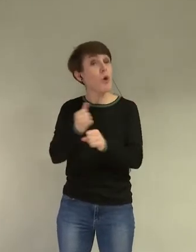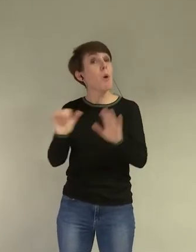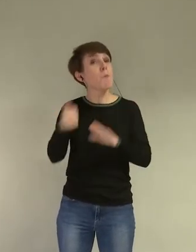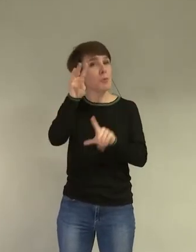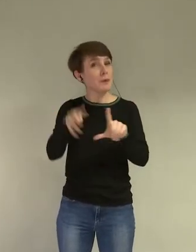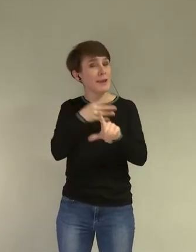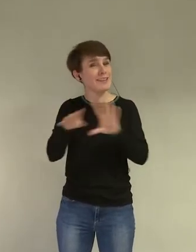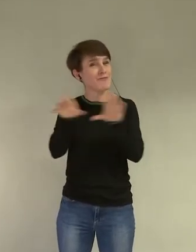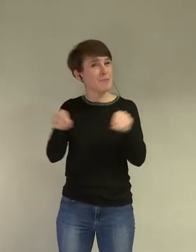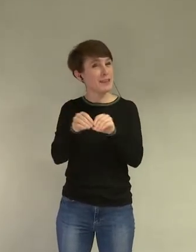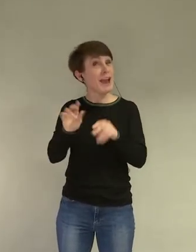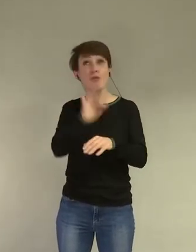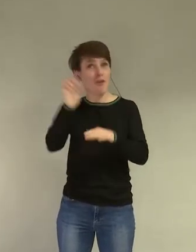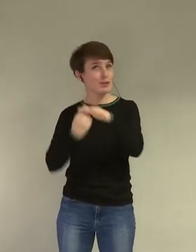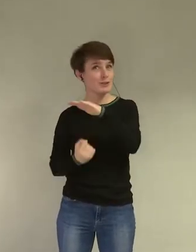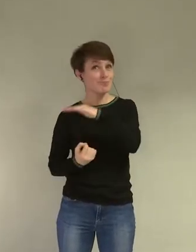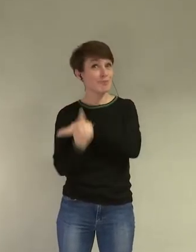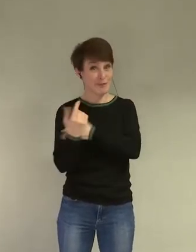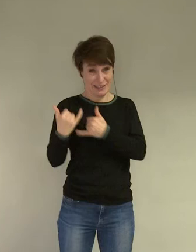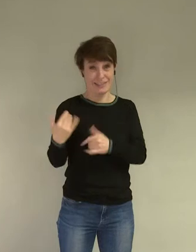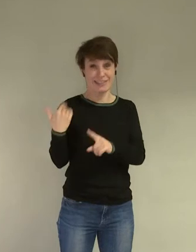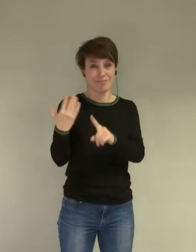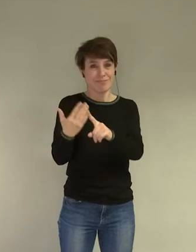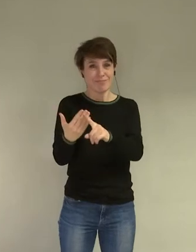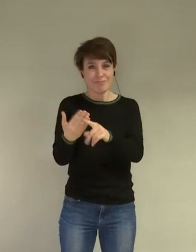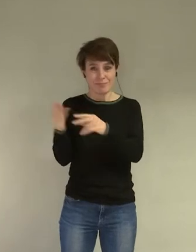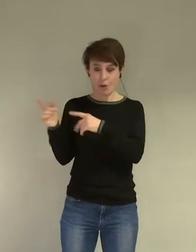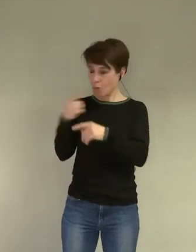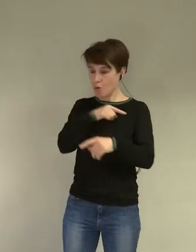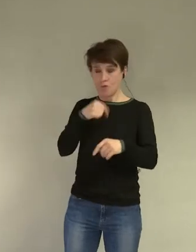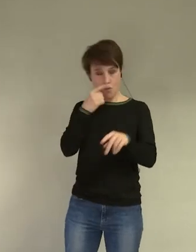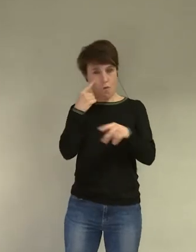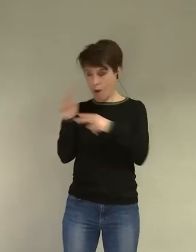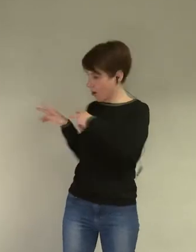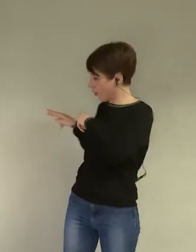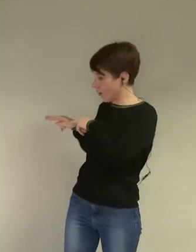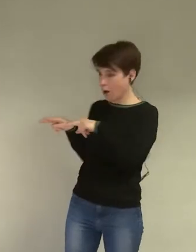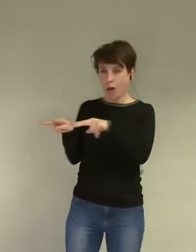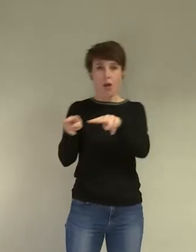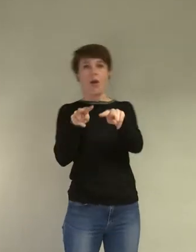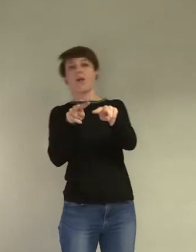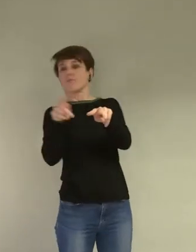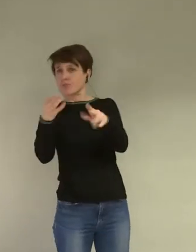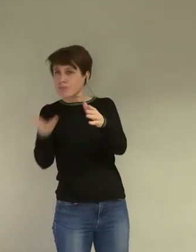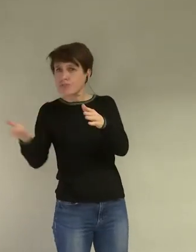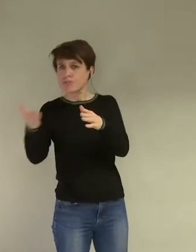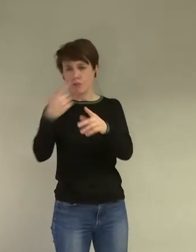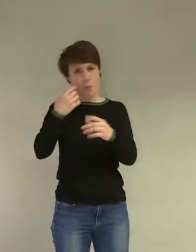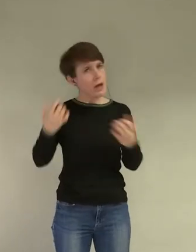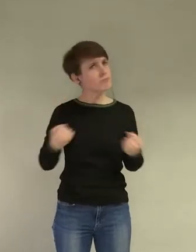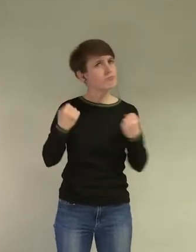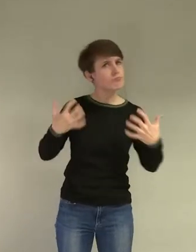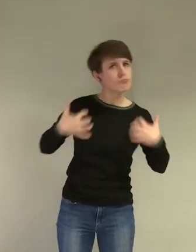regardons les reculs en cours avec colère avec détermination pour agir encore et toujours pour l'égalité des